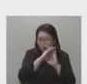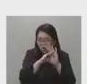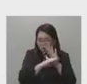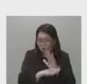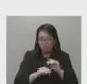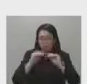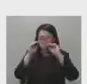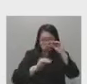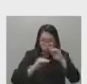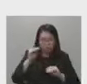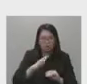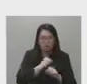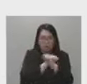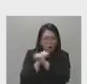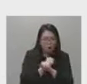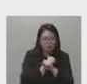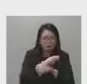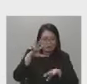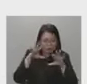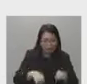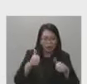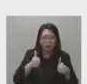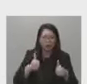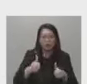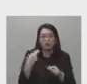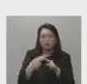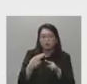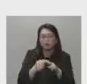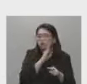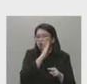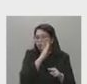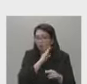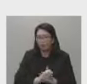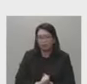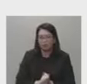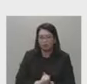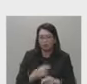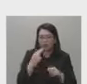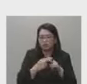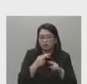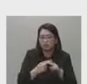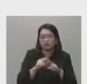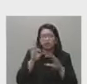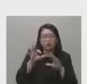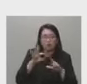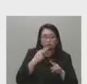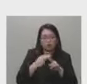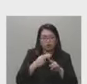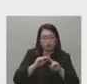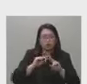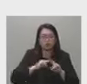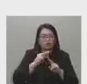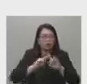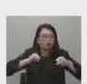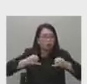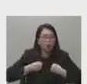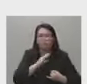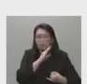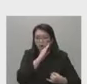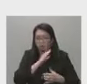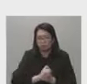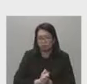องกันการถูกจับได้ว่าเป็นบัญชีผู้ใช้ปลอมหรือที่เรียกว่าอวตารรู้ศัพท์เทคนิคนะฮะสไล